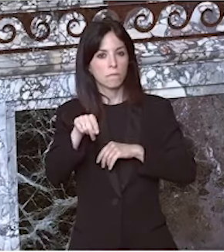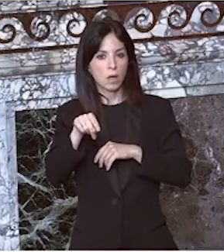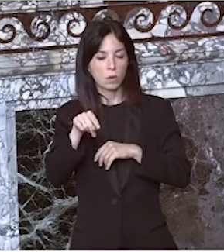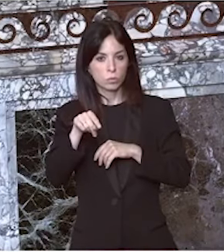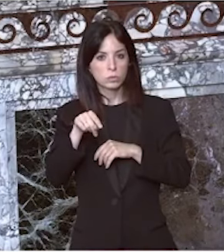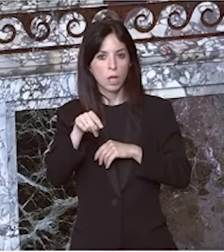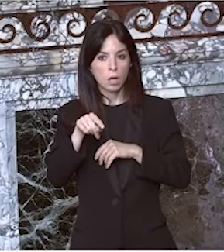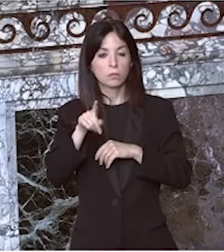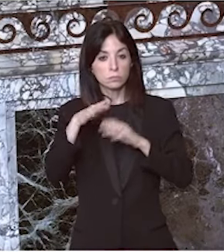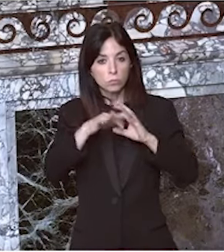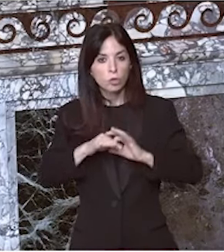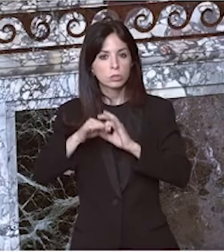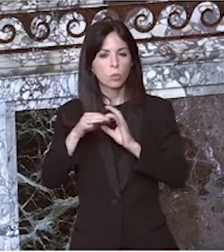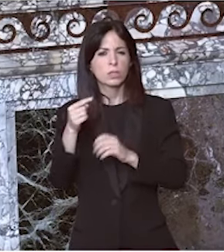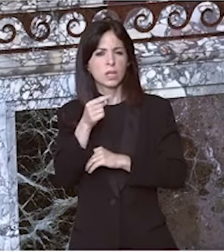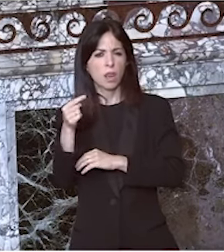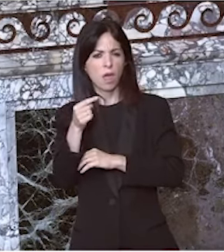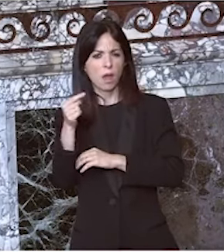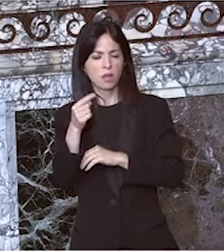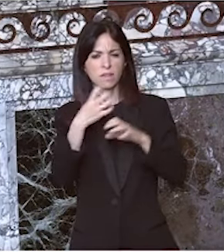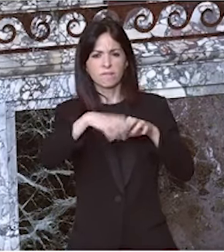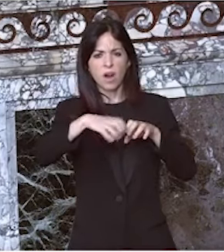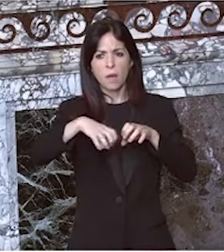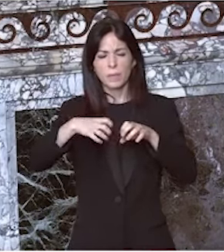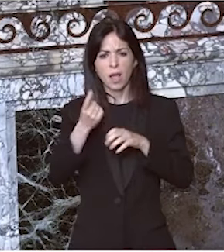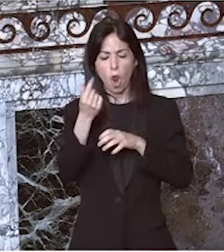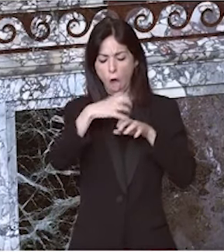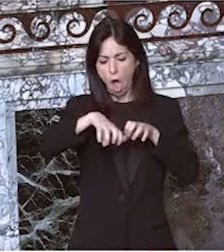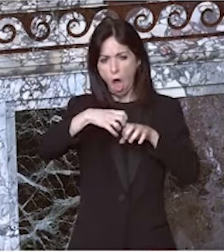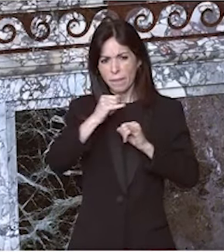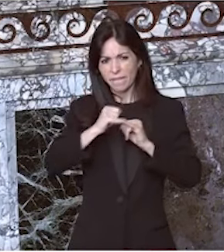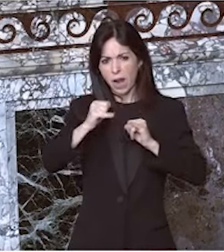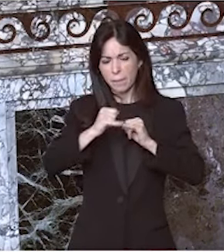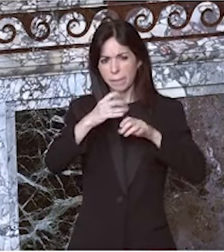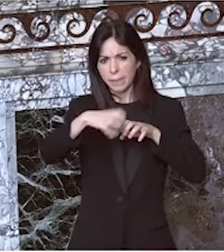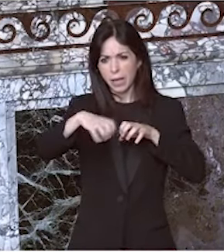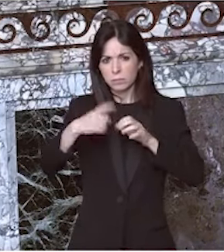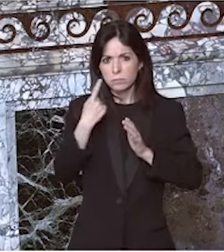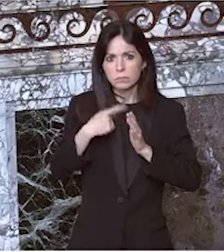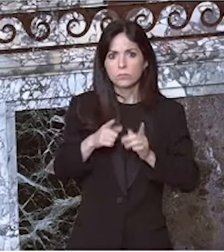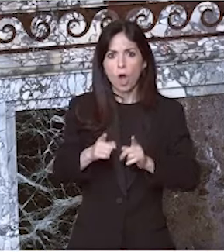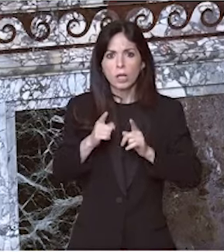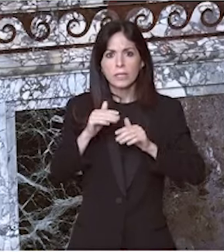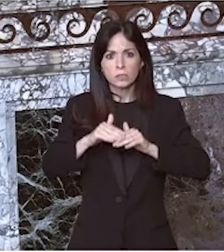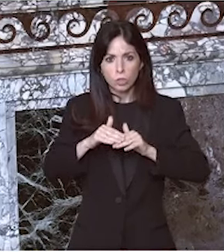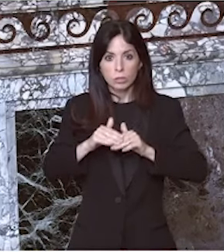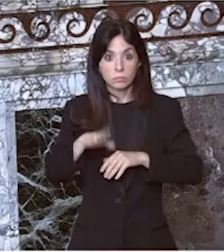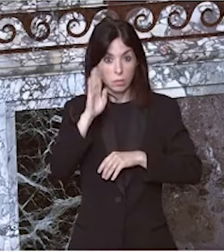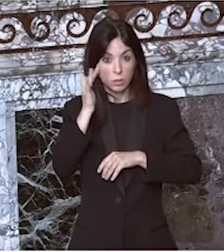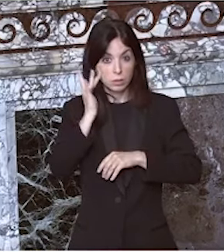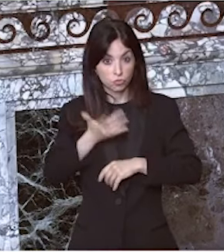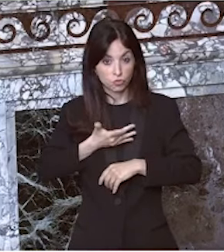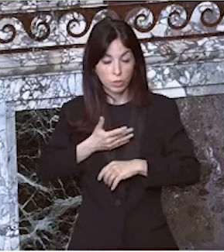stesso, le conseguenze negative di una frammentazione economica e di un ritorno del protezionismo non vanno